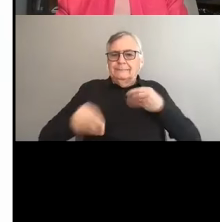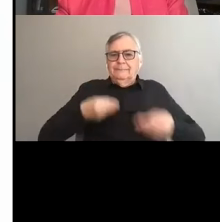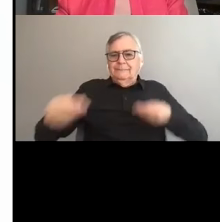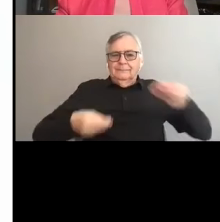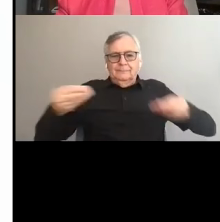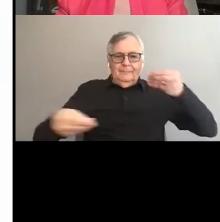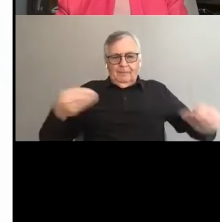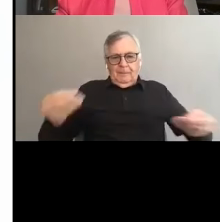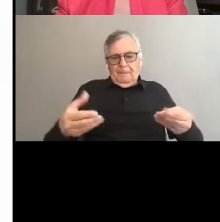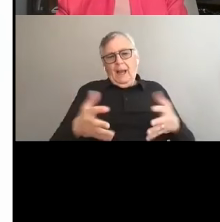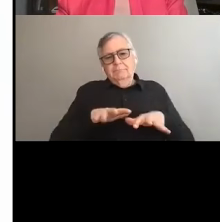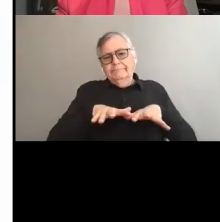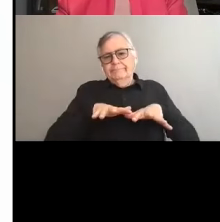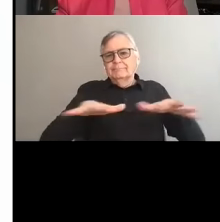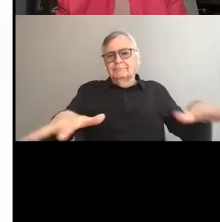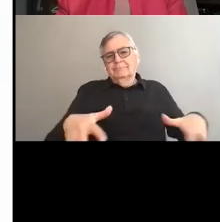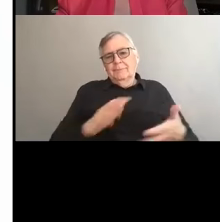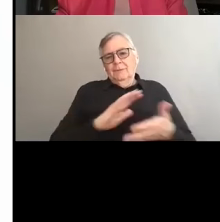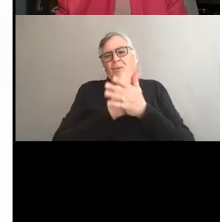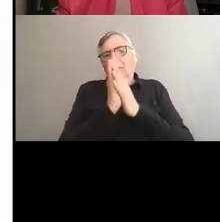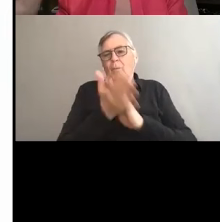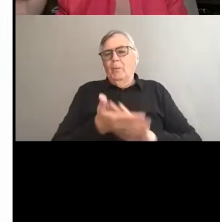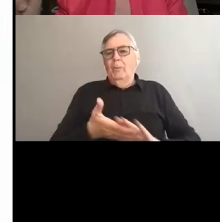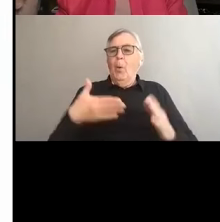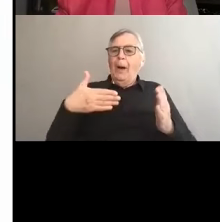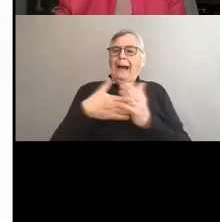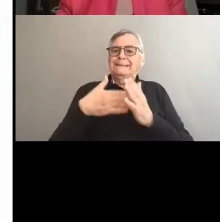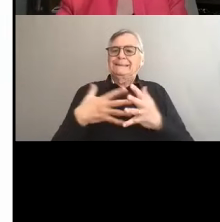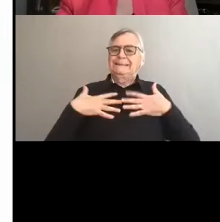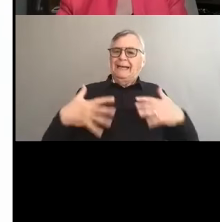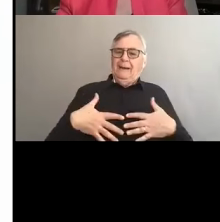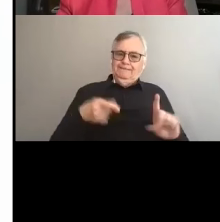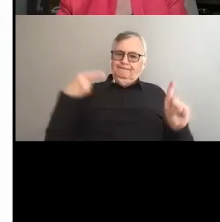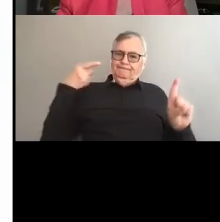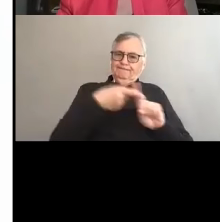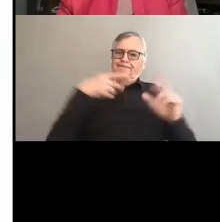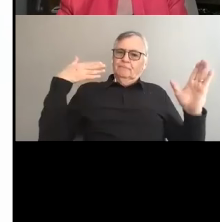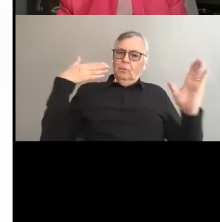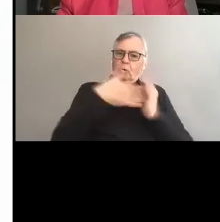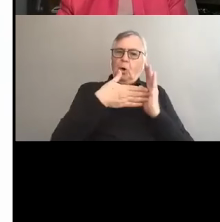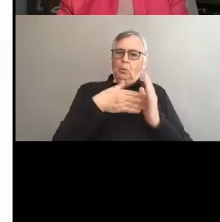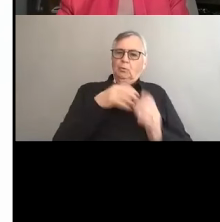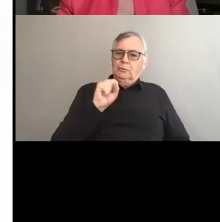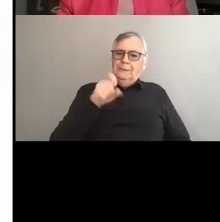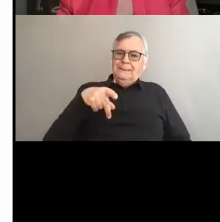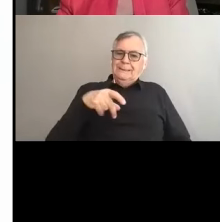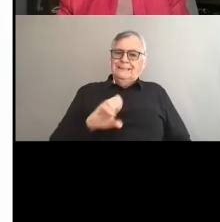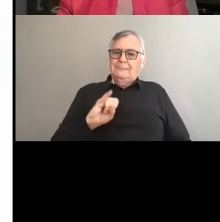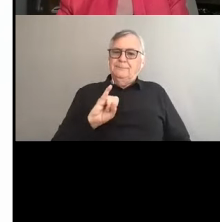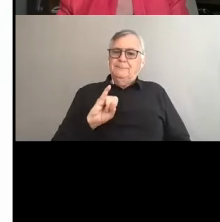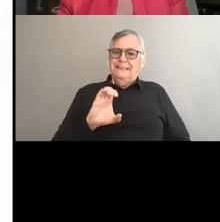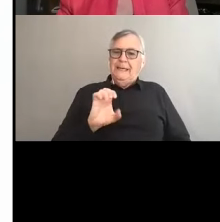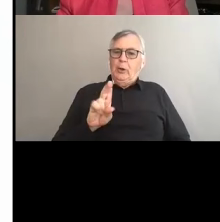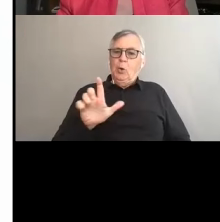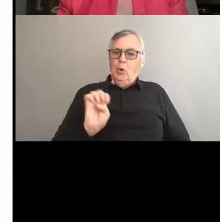différencier, puis éventuellement à produire des beaux anticorps qui sont spécifiques contre la spicule en question. Donc,